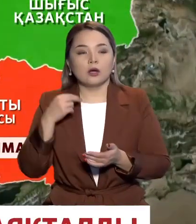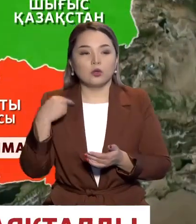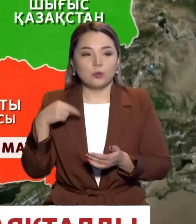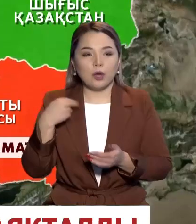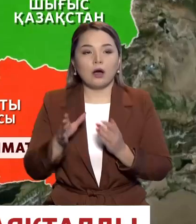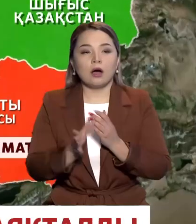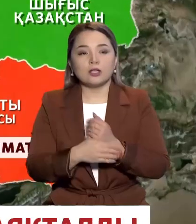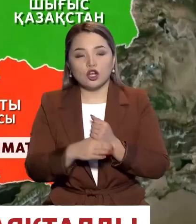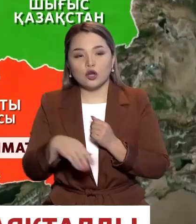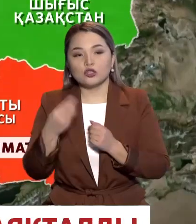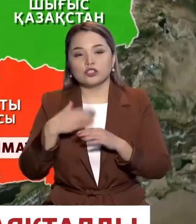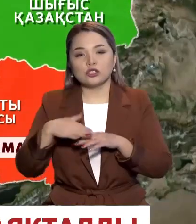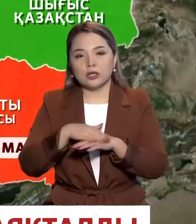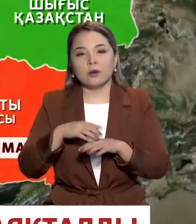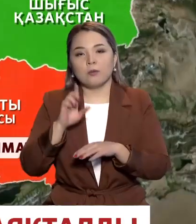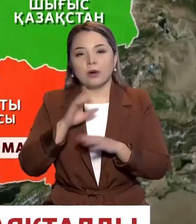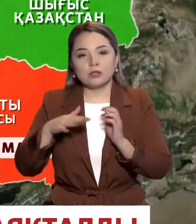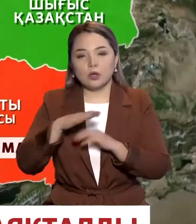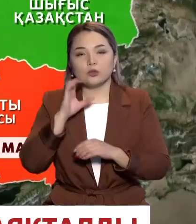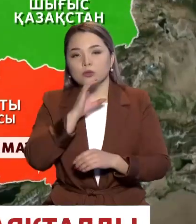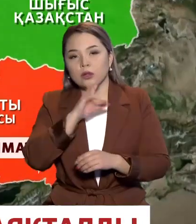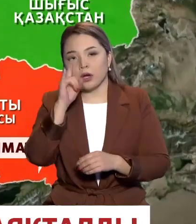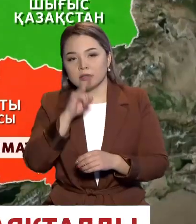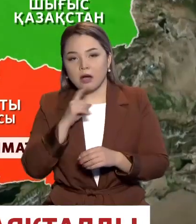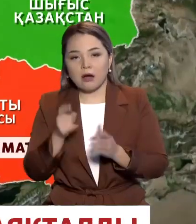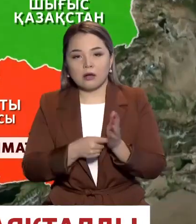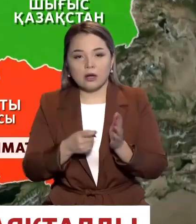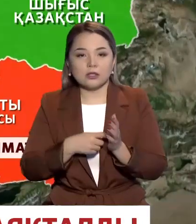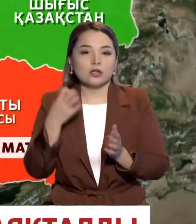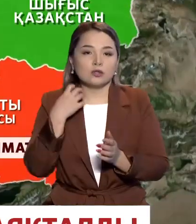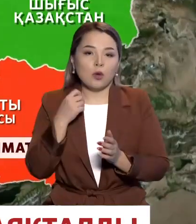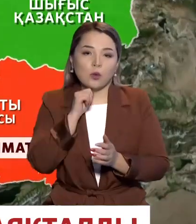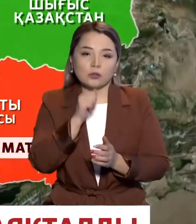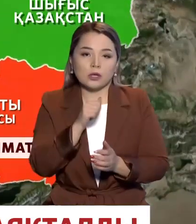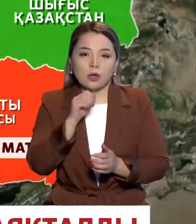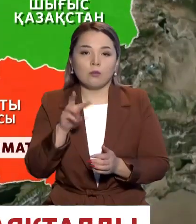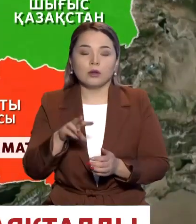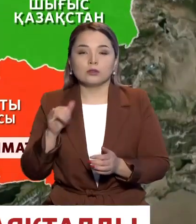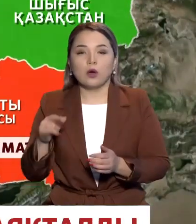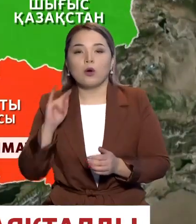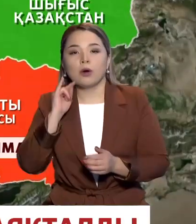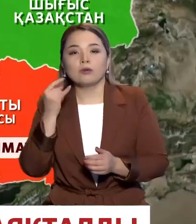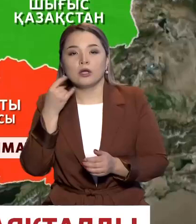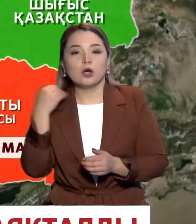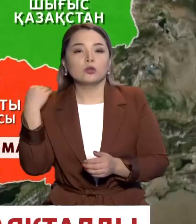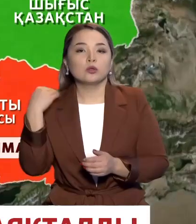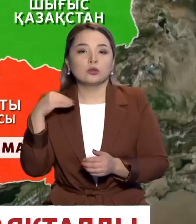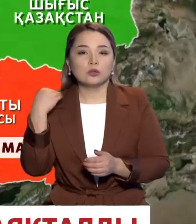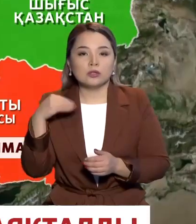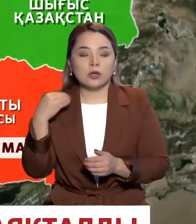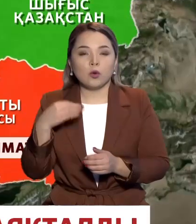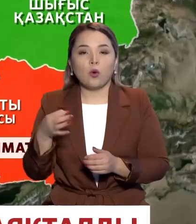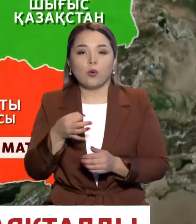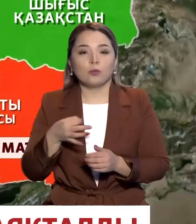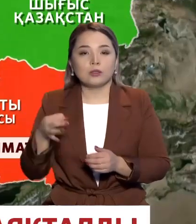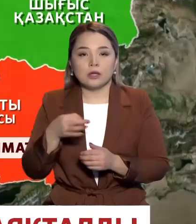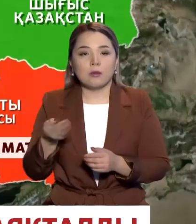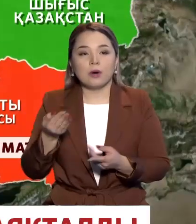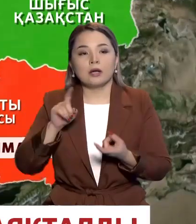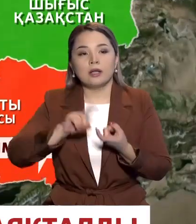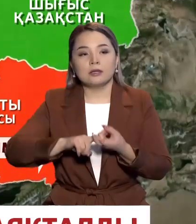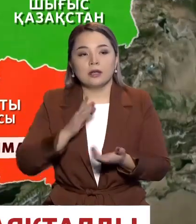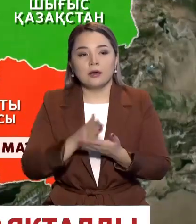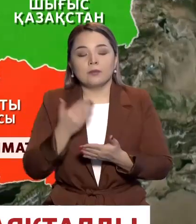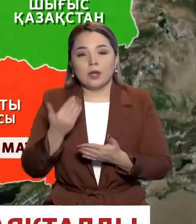Ақтөбе, Атырау, Шығыс, Батыс пен Солтүстік Қазақстан және Қарағанды, Қызылорда, Қостанай, Маңғыстау, Павлодар мен Түркістан облыстарына